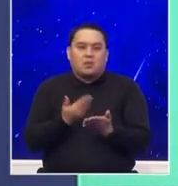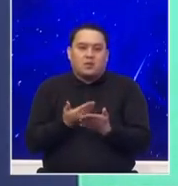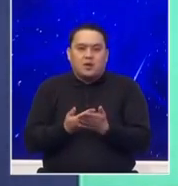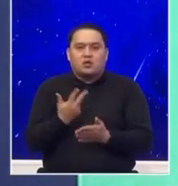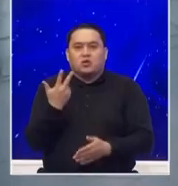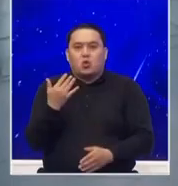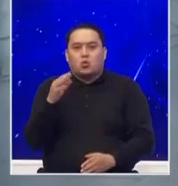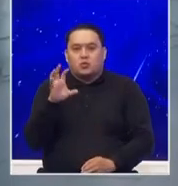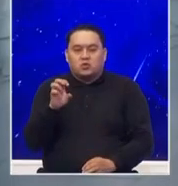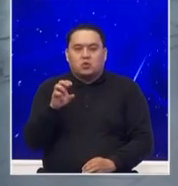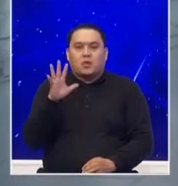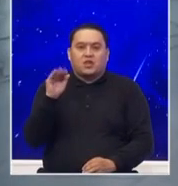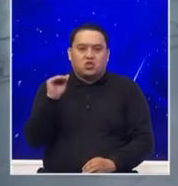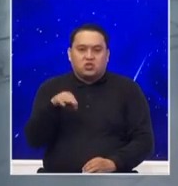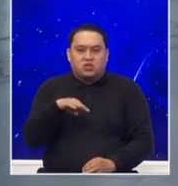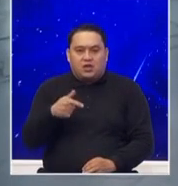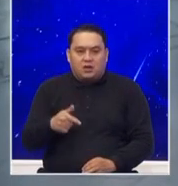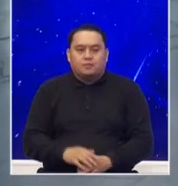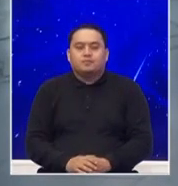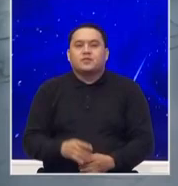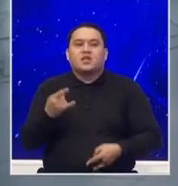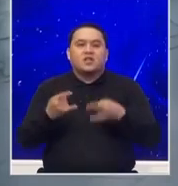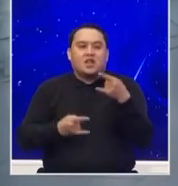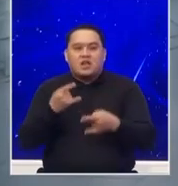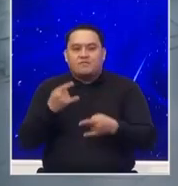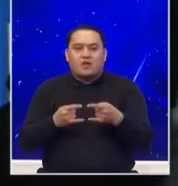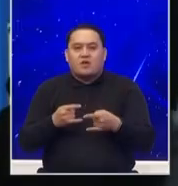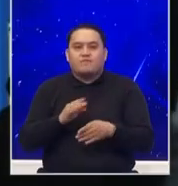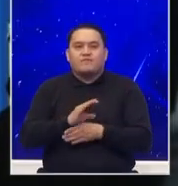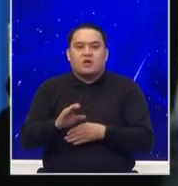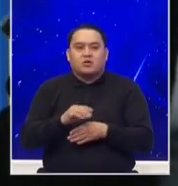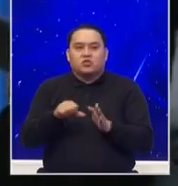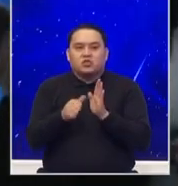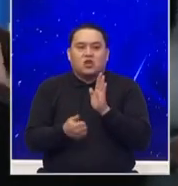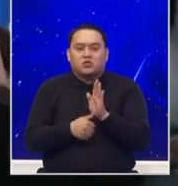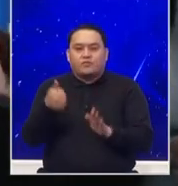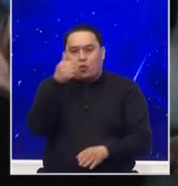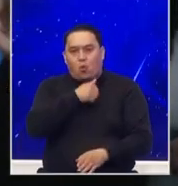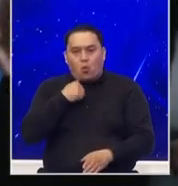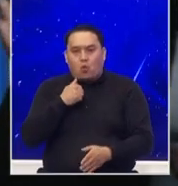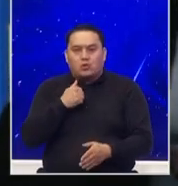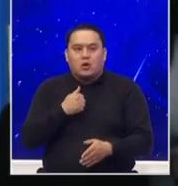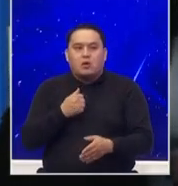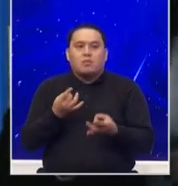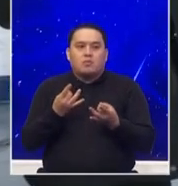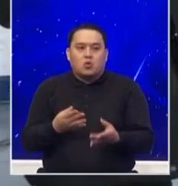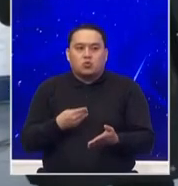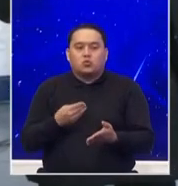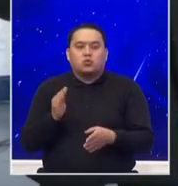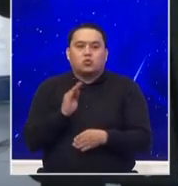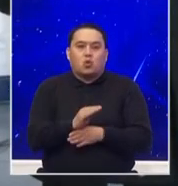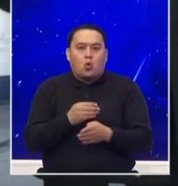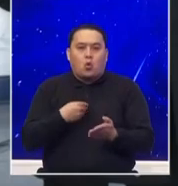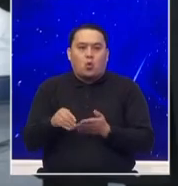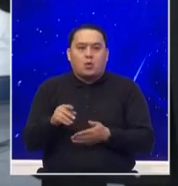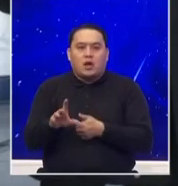от 3,5 до 5 тысяч тенге. В телевизорах, выпущенных после 2016 года, все еще проще. Докупить нужно будет